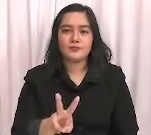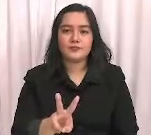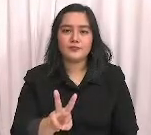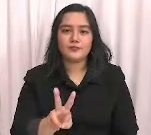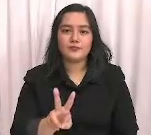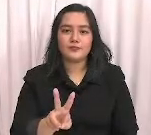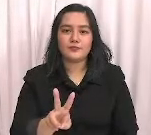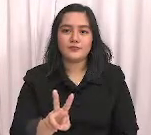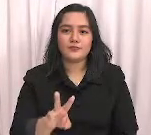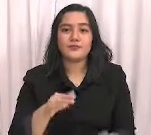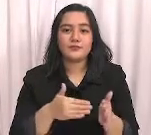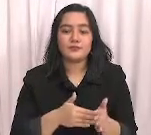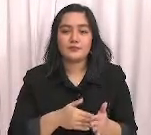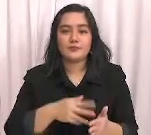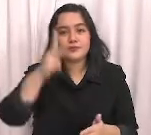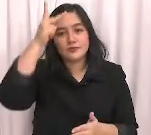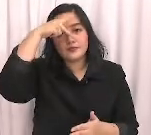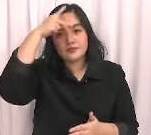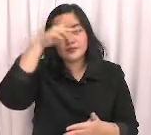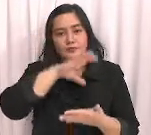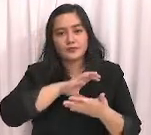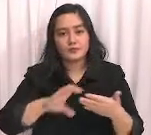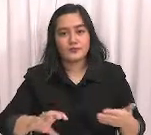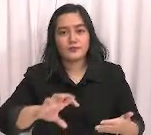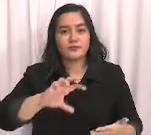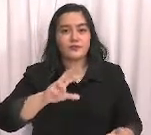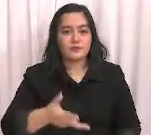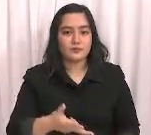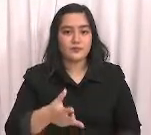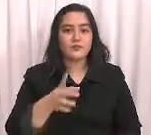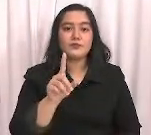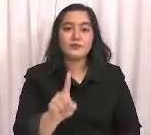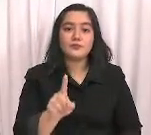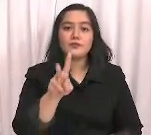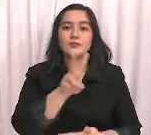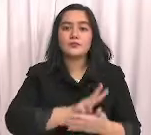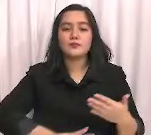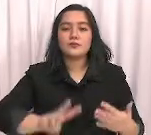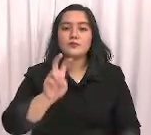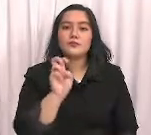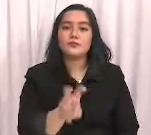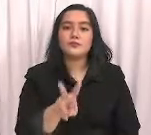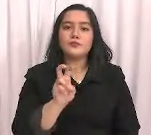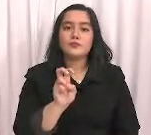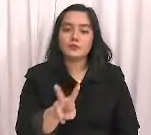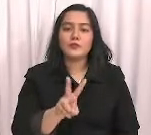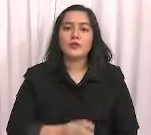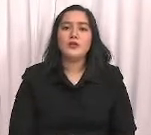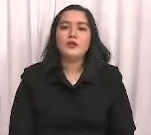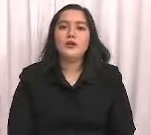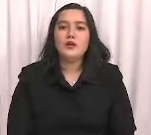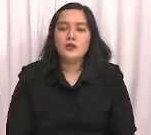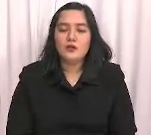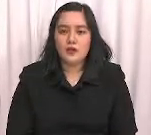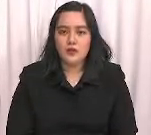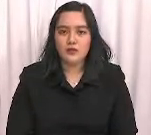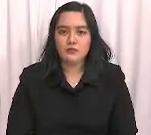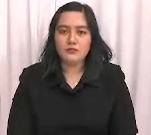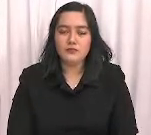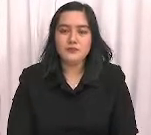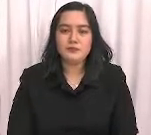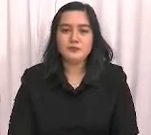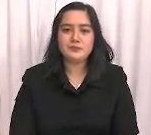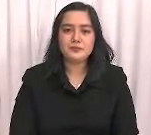verse number 12, she will do him good. She will do him good and not